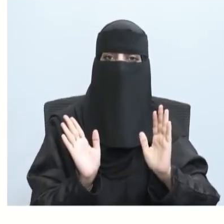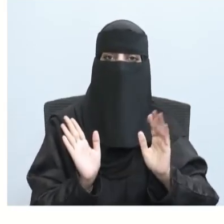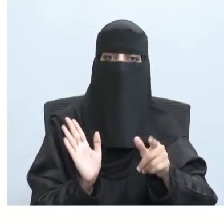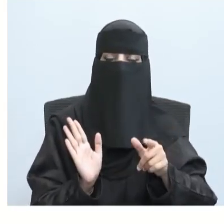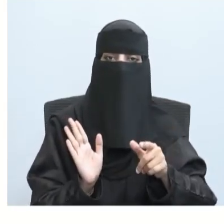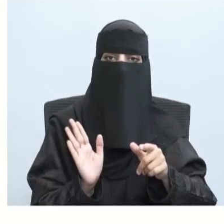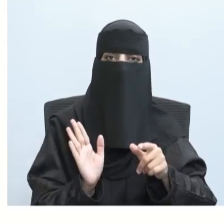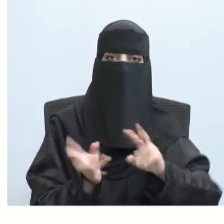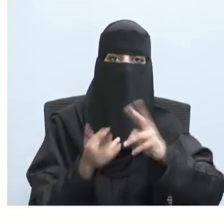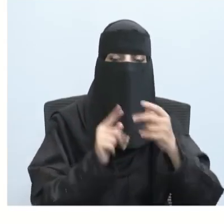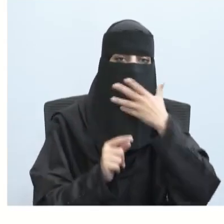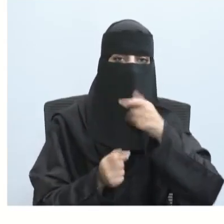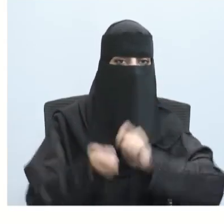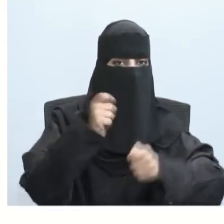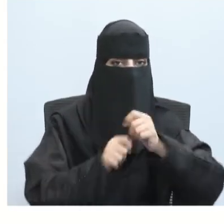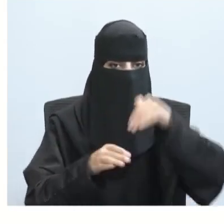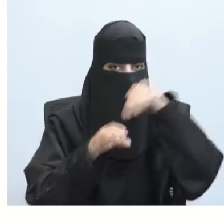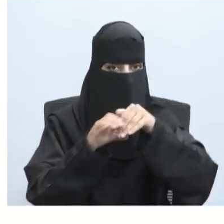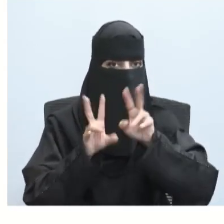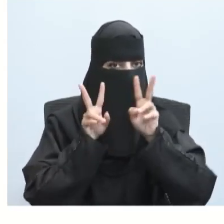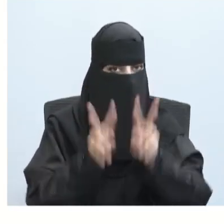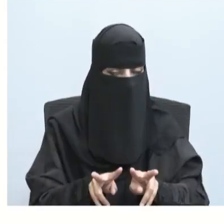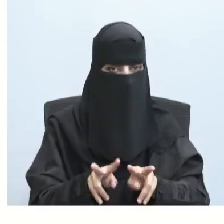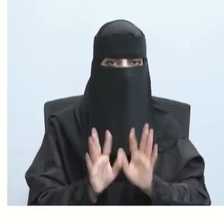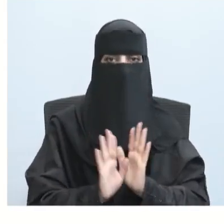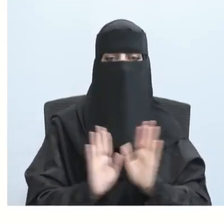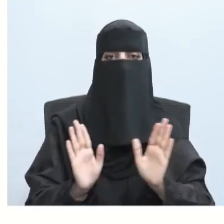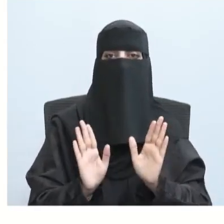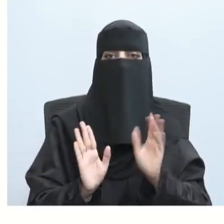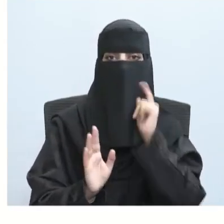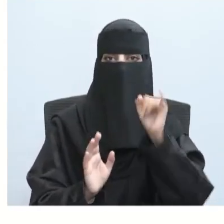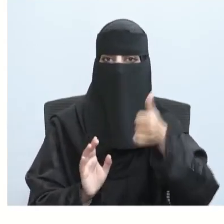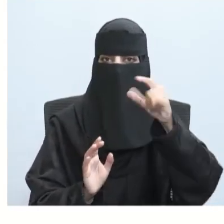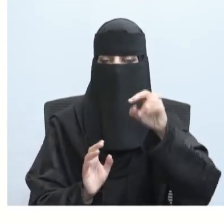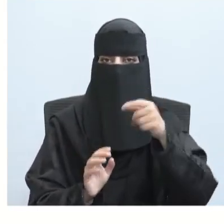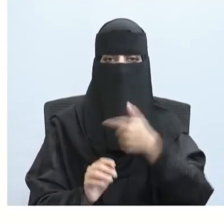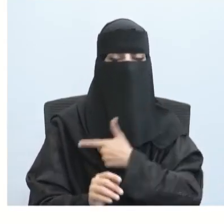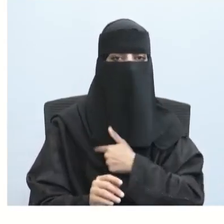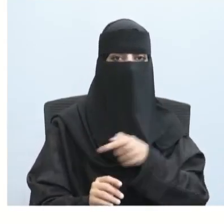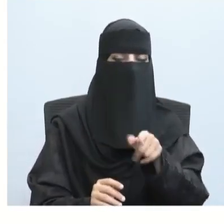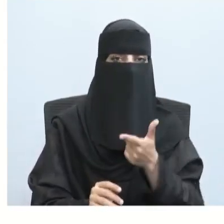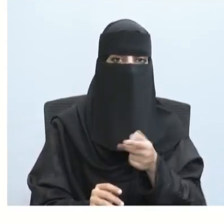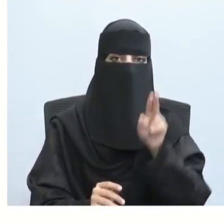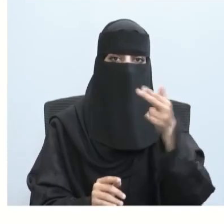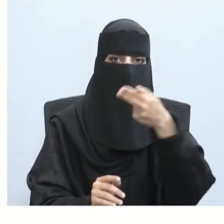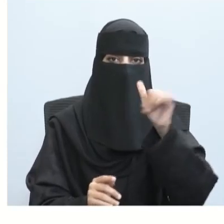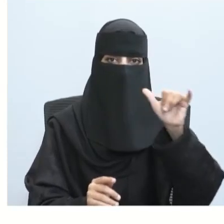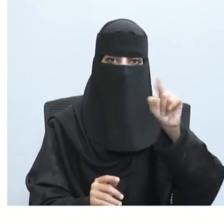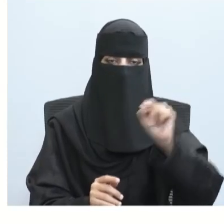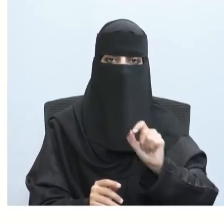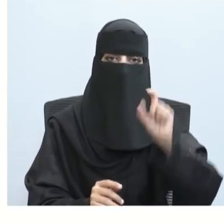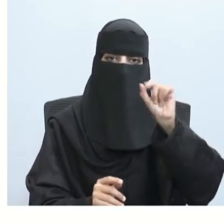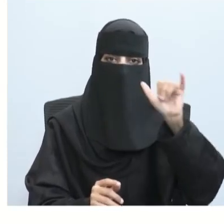او لا تتغير المكونات الداخليه لهذه الماده اذا هذا ما نسميه بالتغير